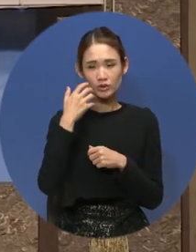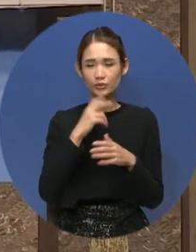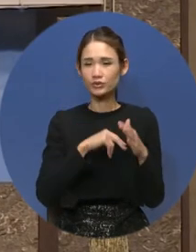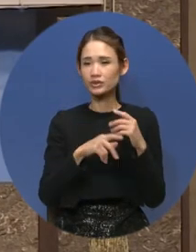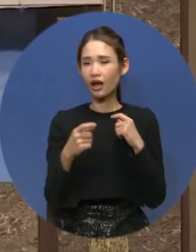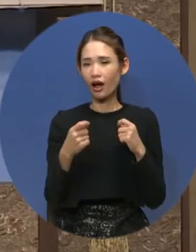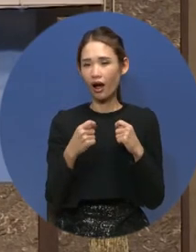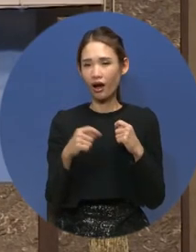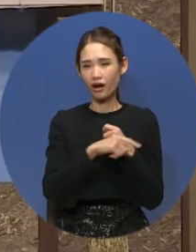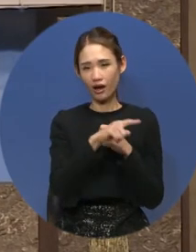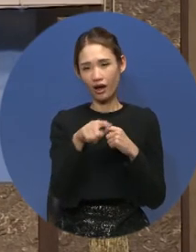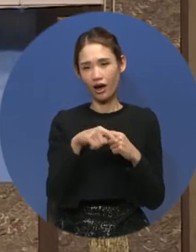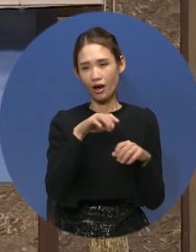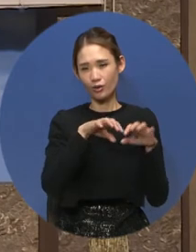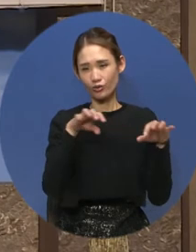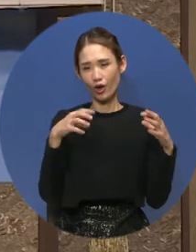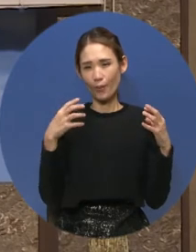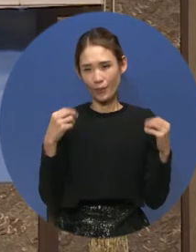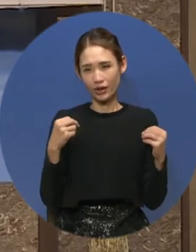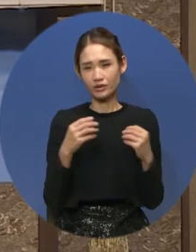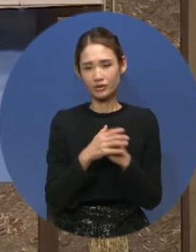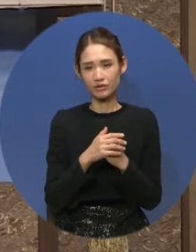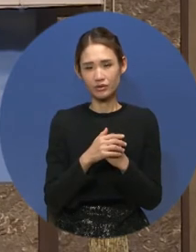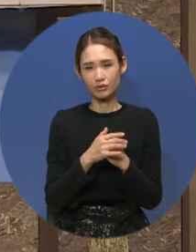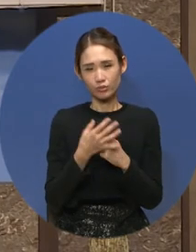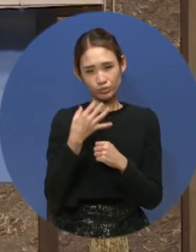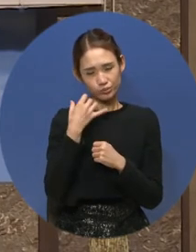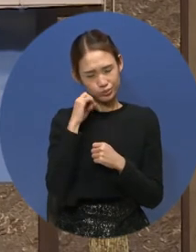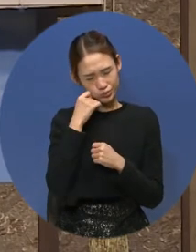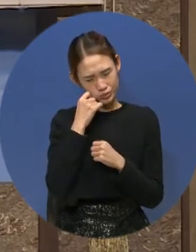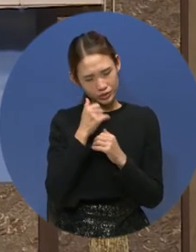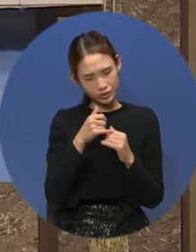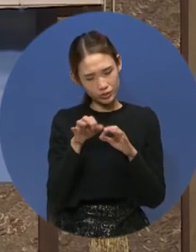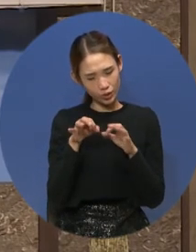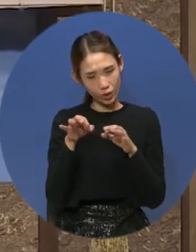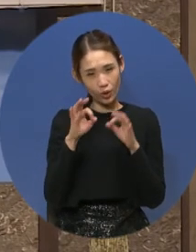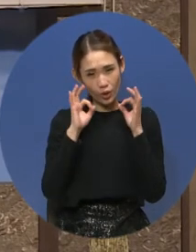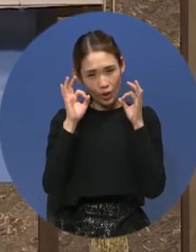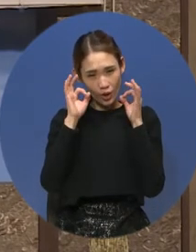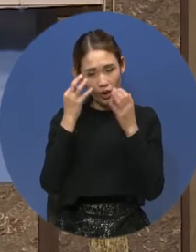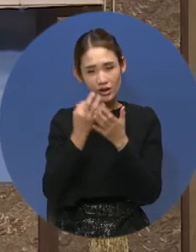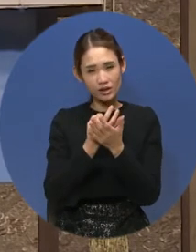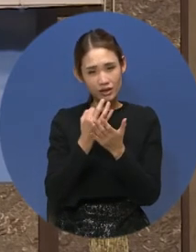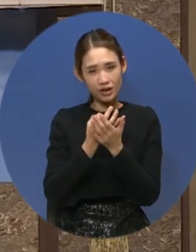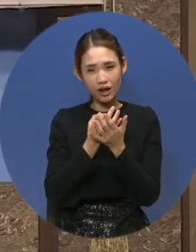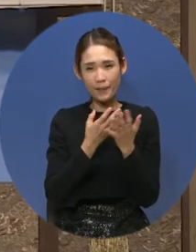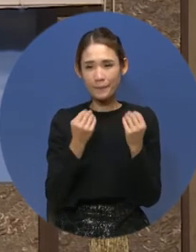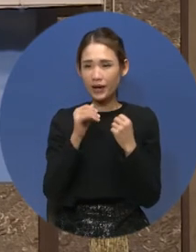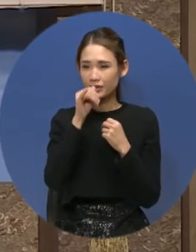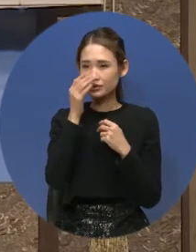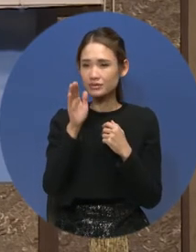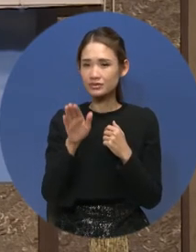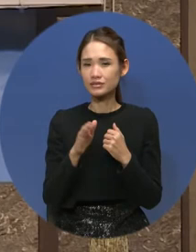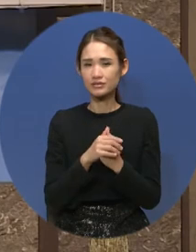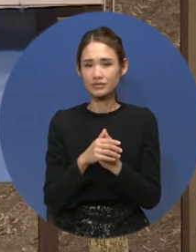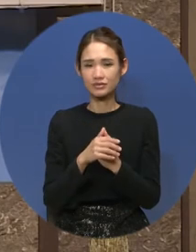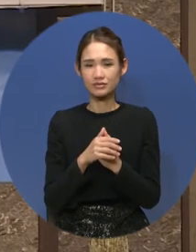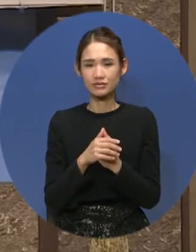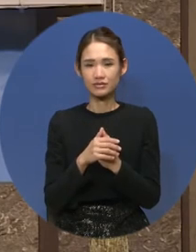있었고요. 물론 이제 어려우신 분들이 노점을 하시면서 생계를 하신 분도 있지만